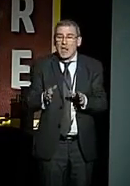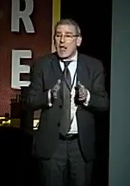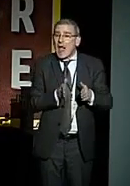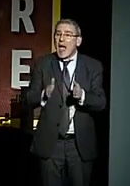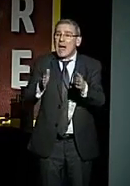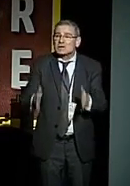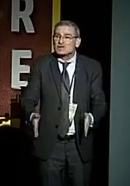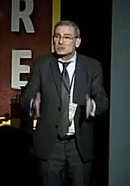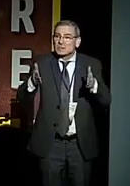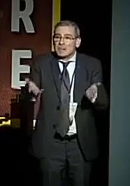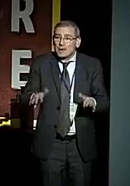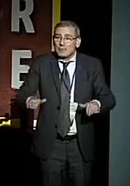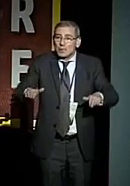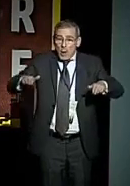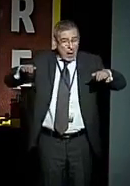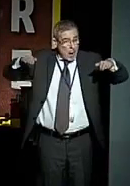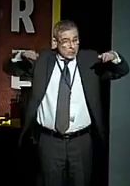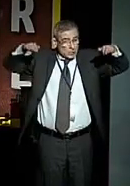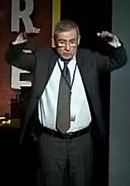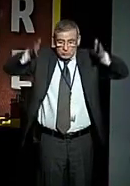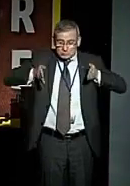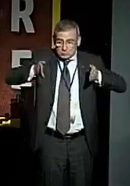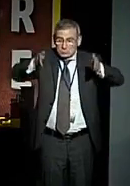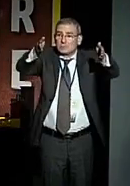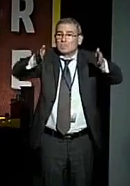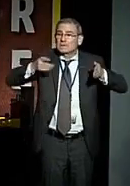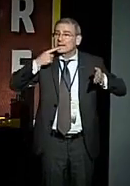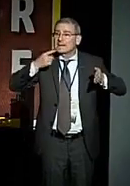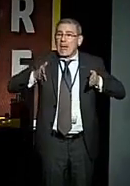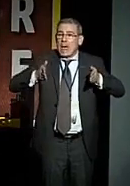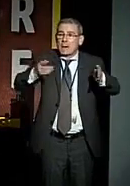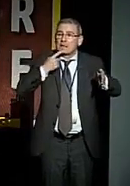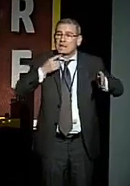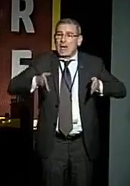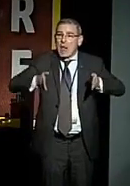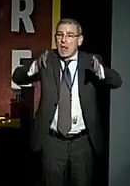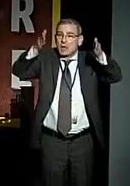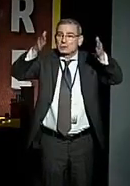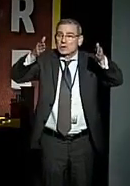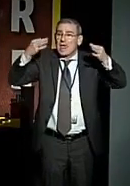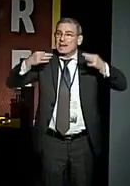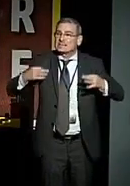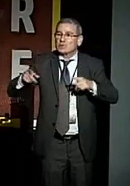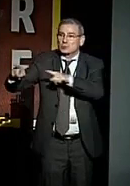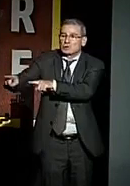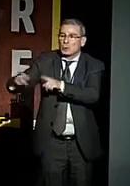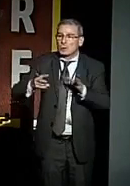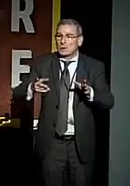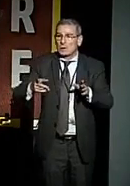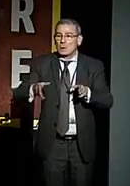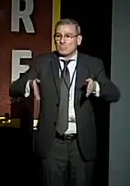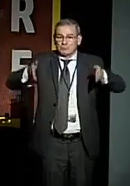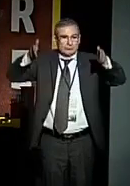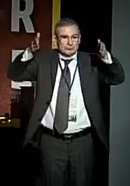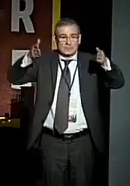alzare degli argini. Ecco, la politica dell'argine. L'argine sono le istituzioni, l'argine sono gli investimenti, ma l'argine maggiore alle